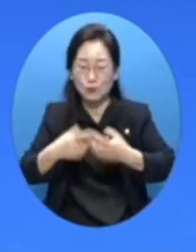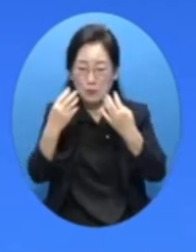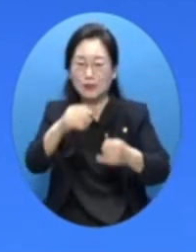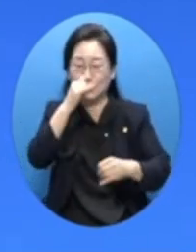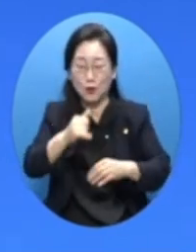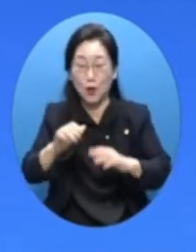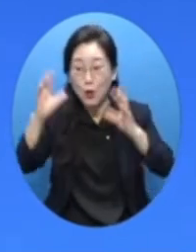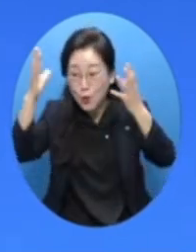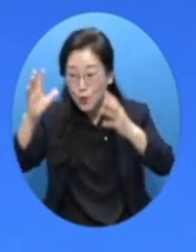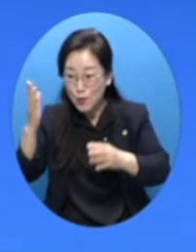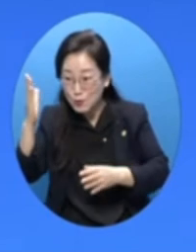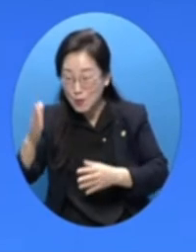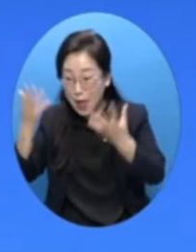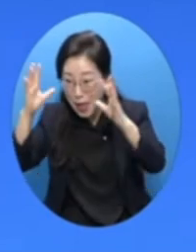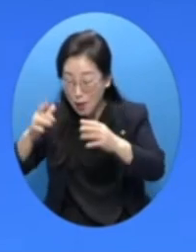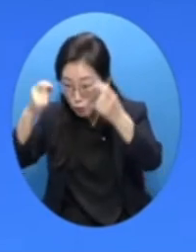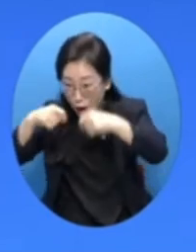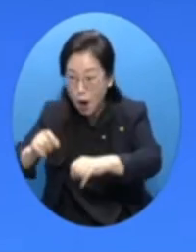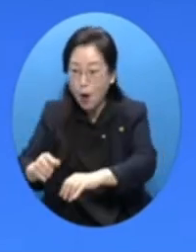왕이라 해주면 도웁니다.